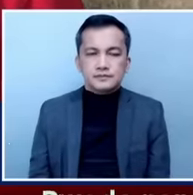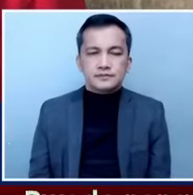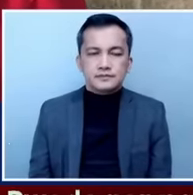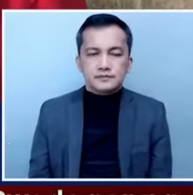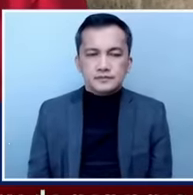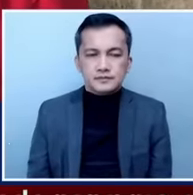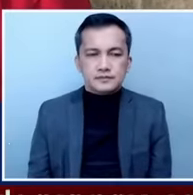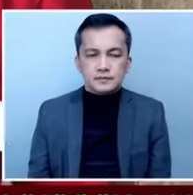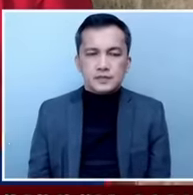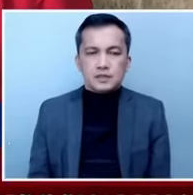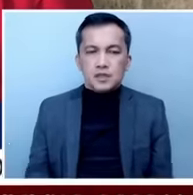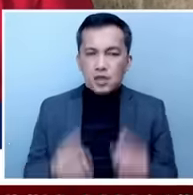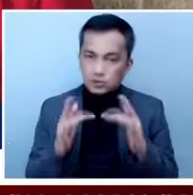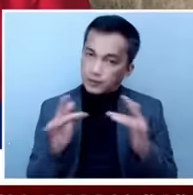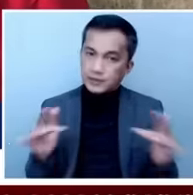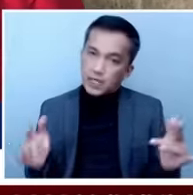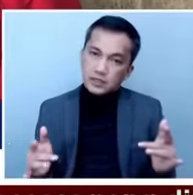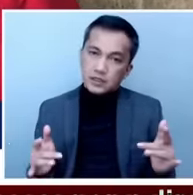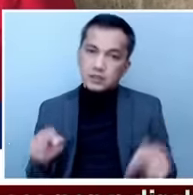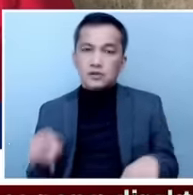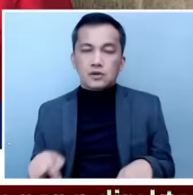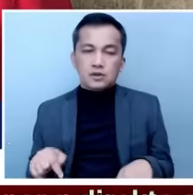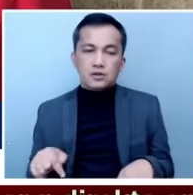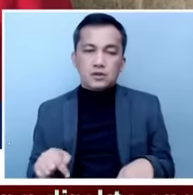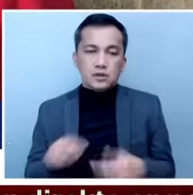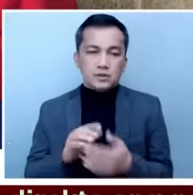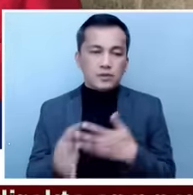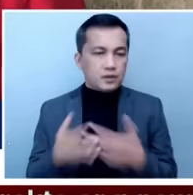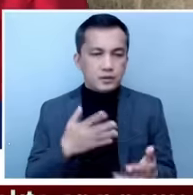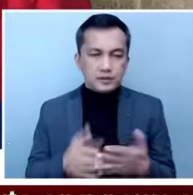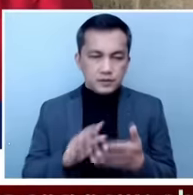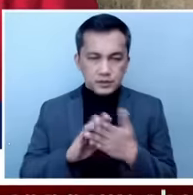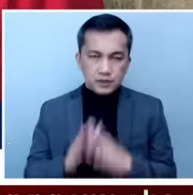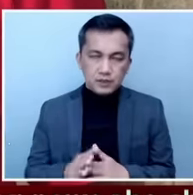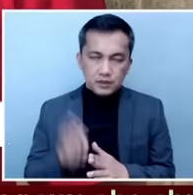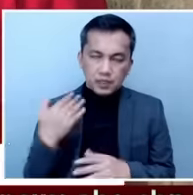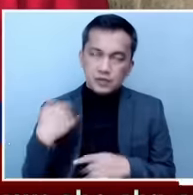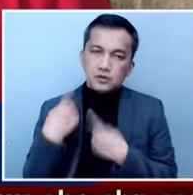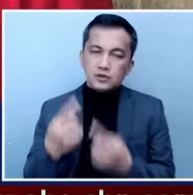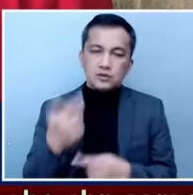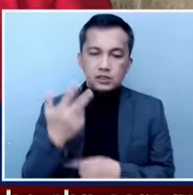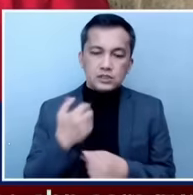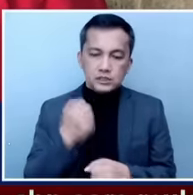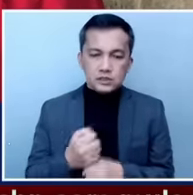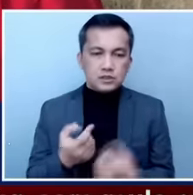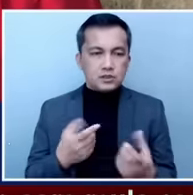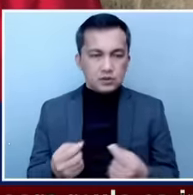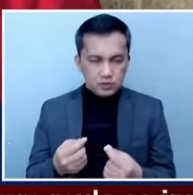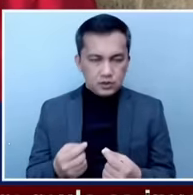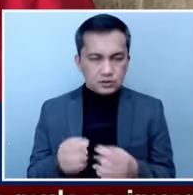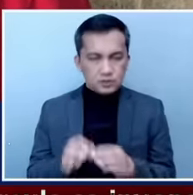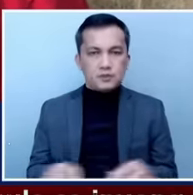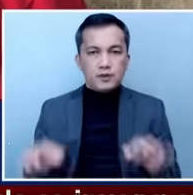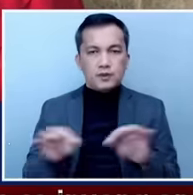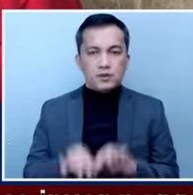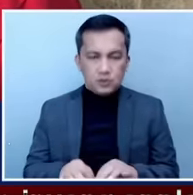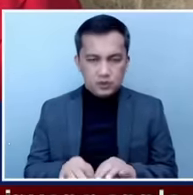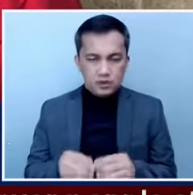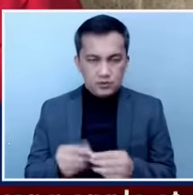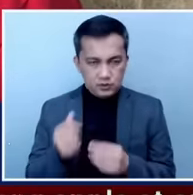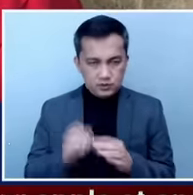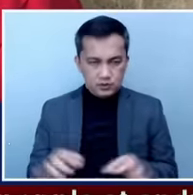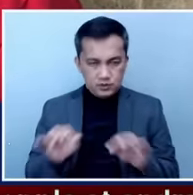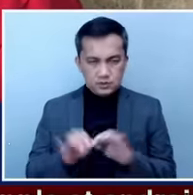Itong kapistahan na ito, bagamat pinatahimik ang lahat noon ng 3 taon, gawin nating makabuluhan, higit sa lahat